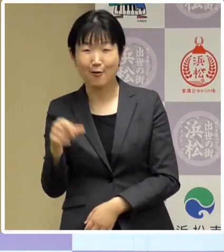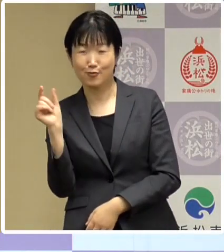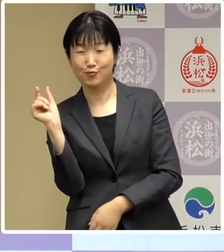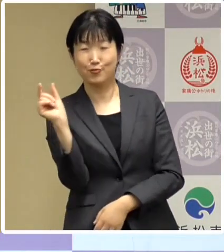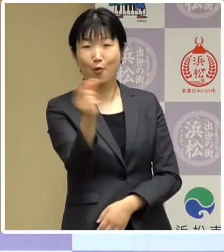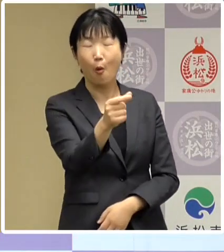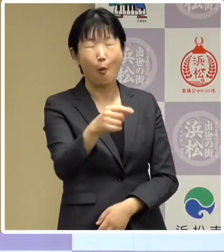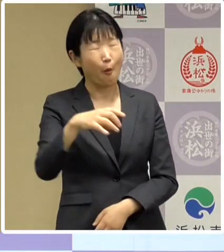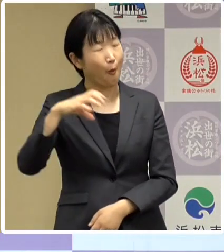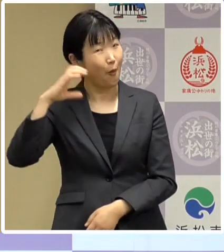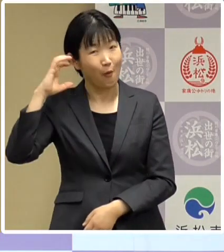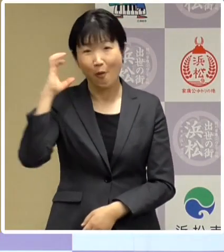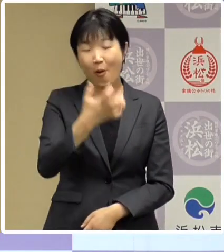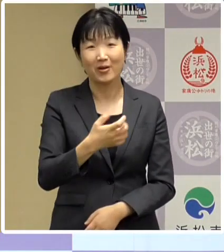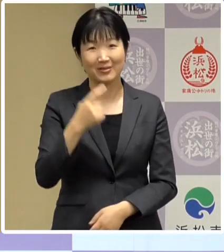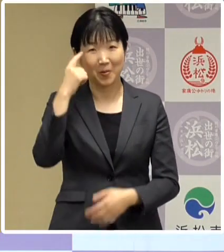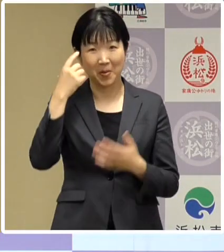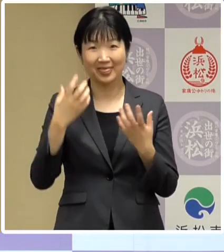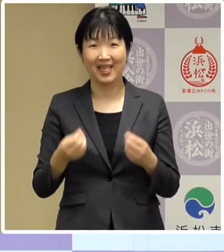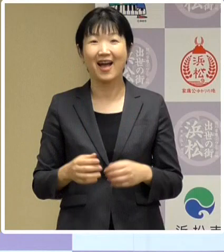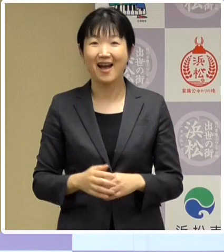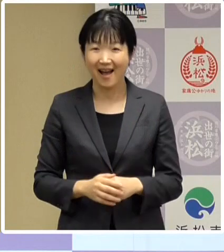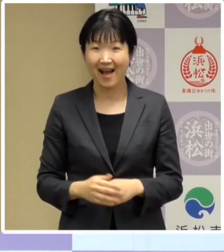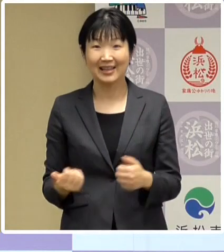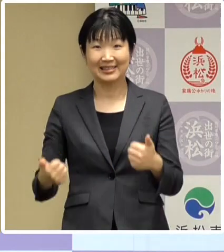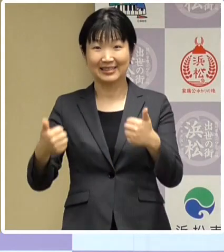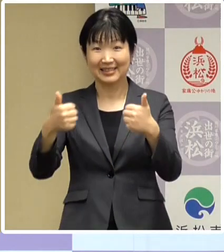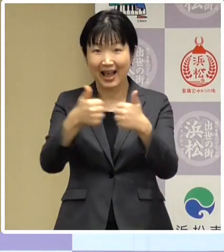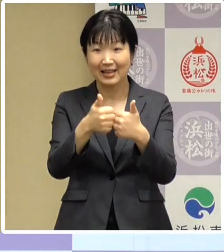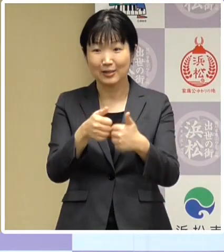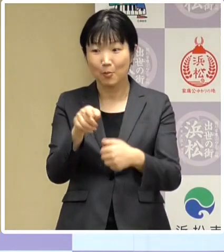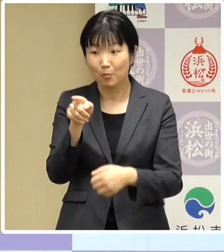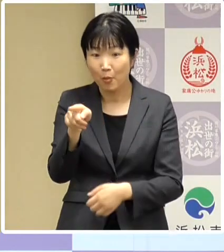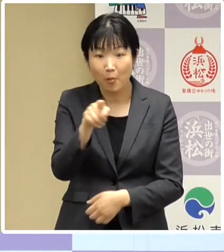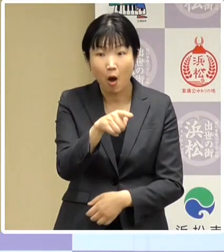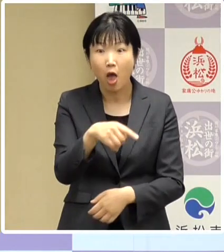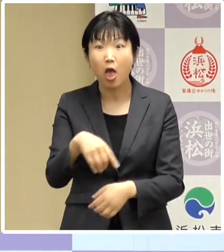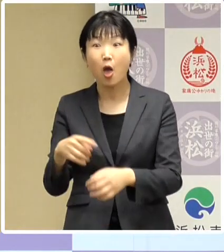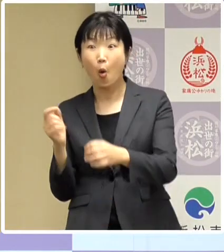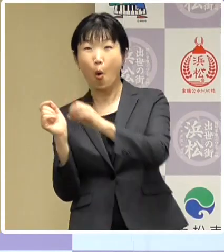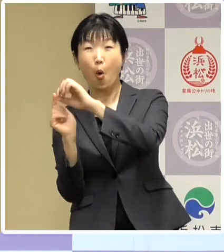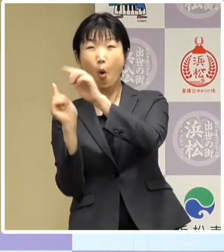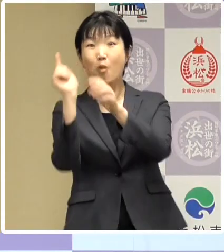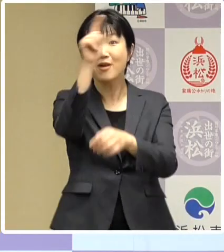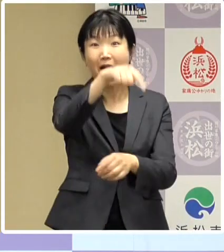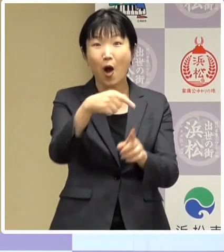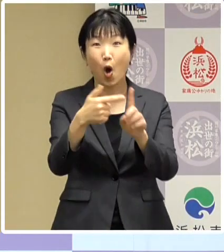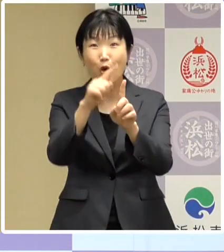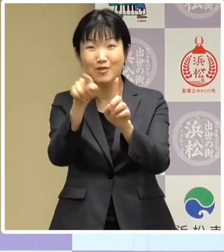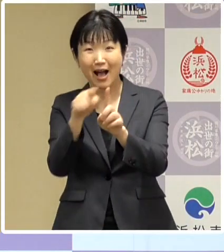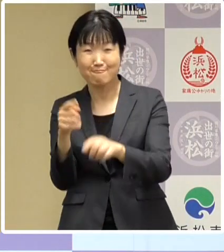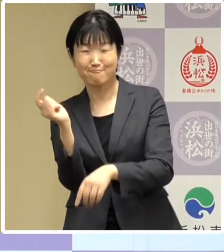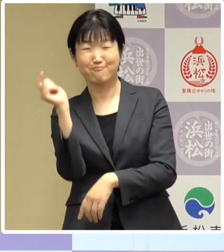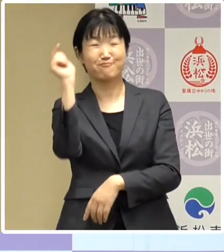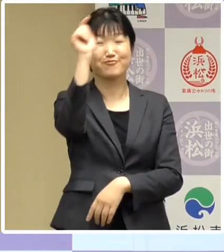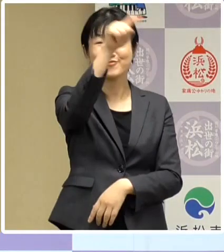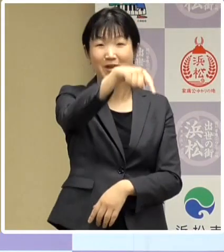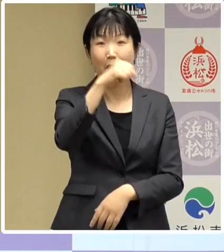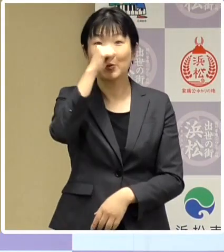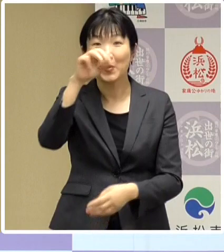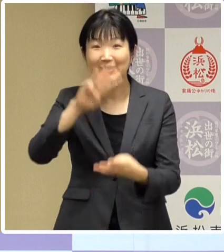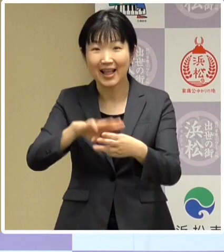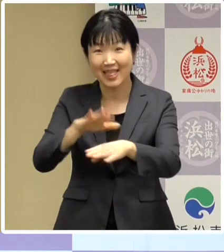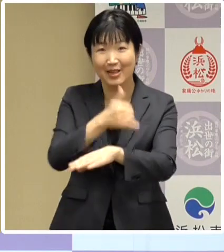たね。あとまあ随所でですね、ここでホームランが出るのみたいなですね、吉田さんの